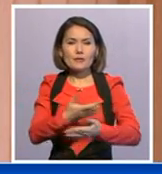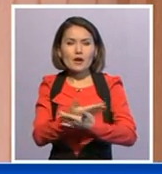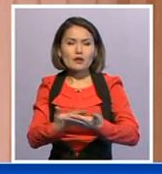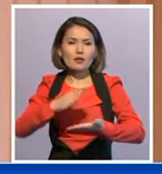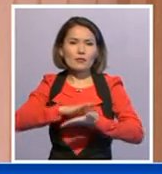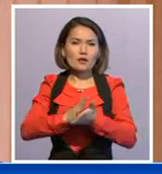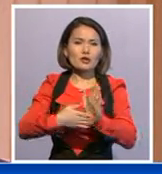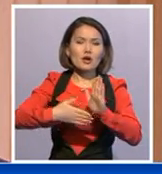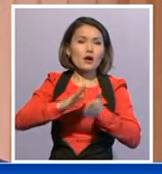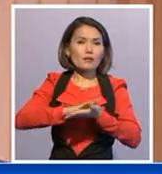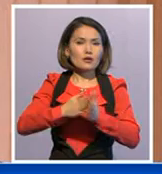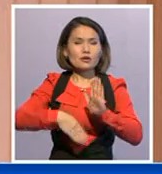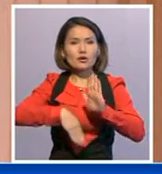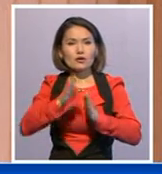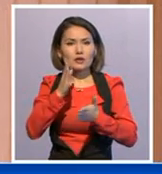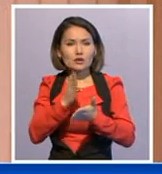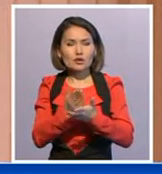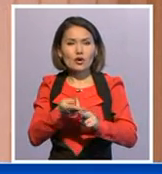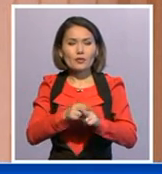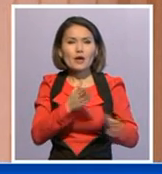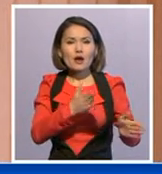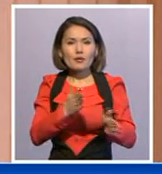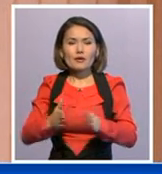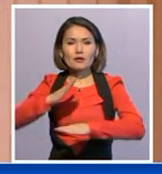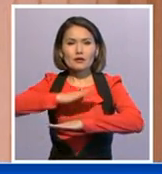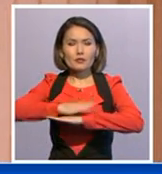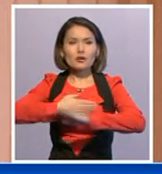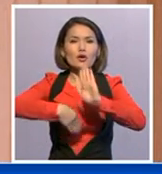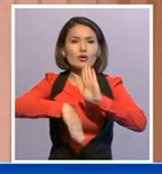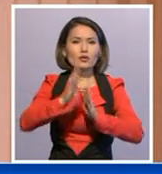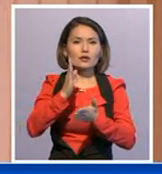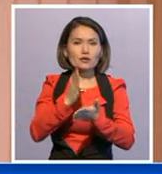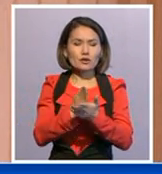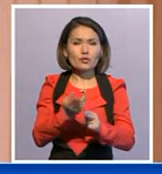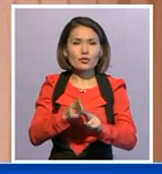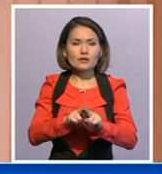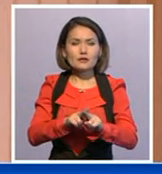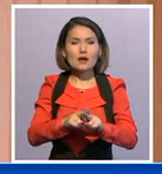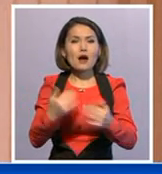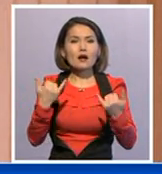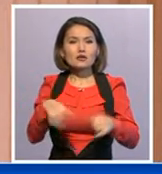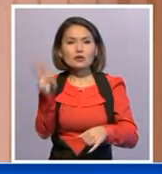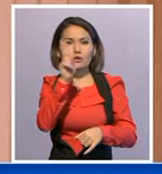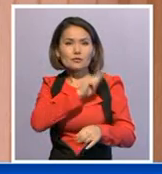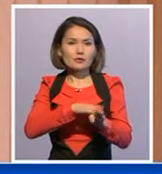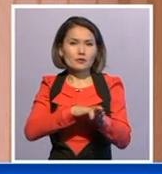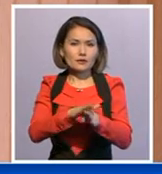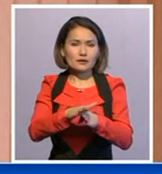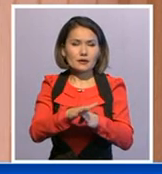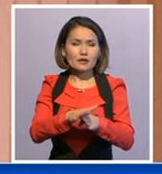әлемдік қауымдастықтың пенитенциарлық жүйесінің деңгейіне жақындату бойынша бірқатар іс-шаралар іске асырылуда.